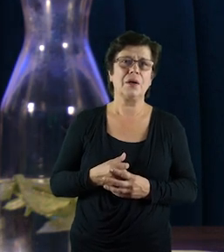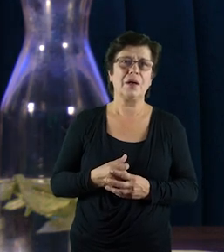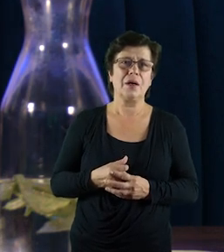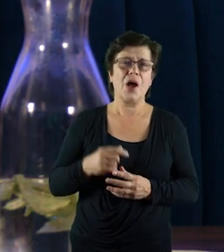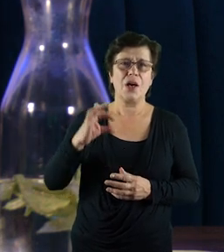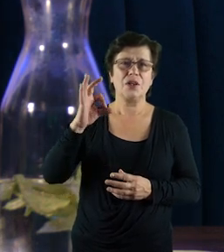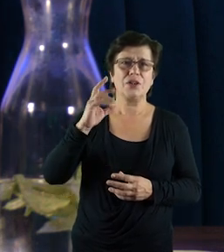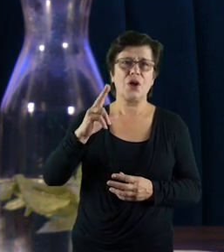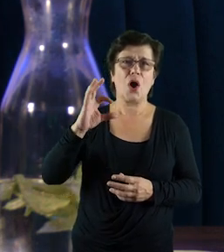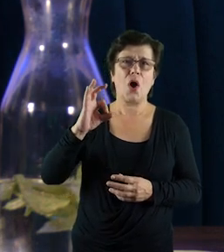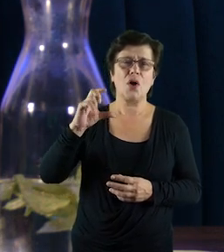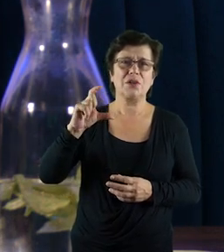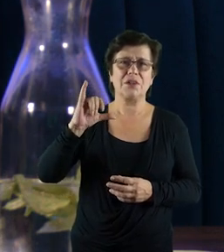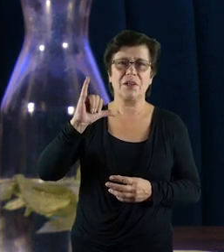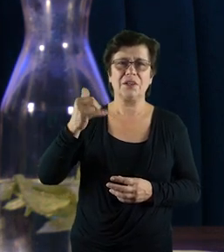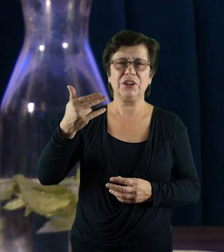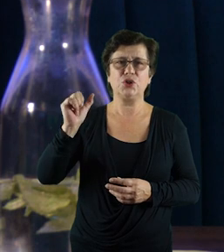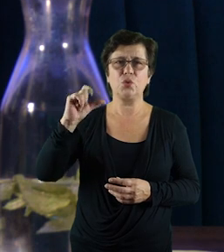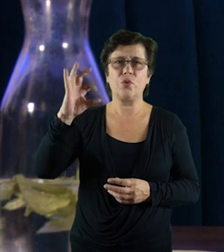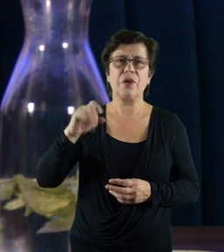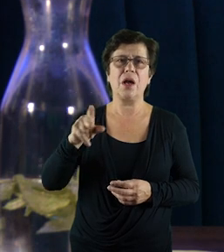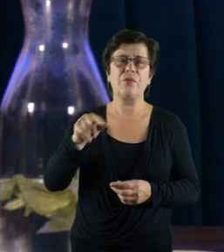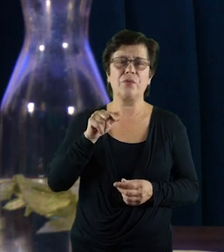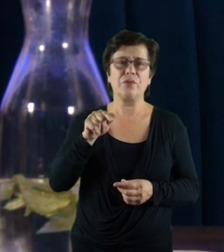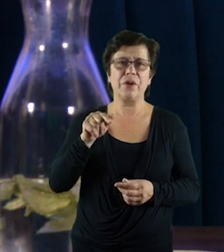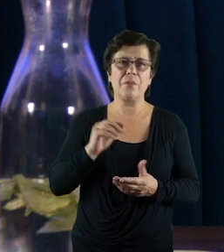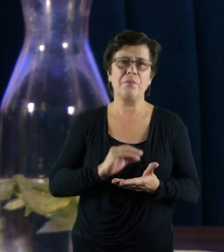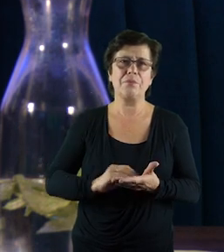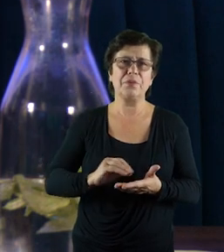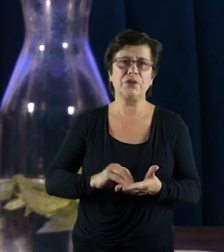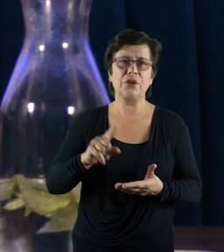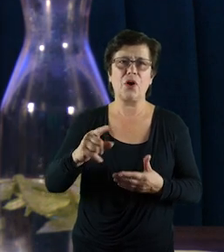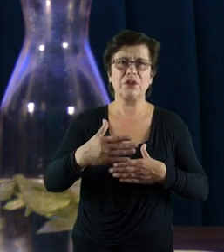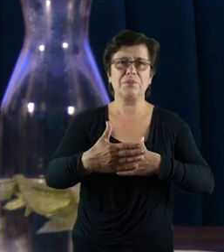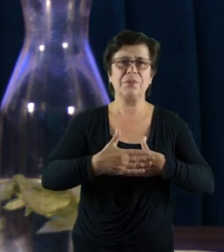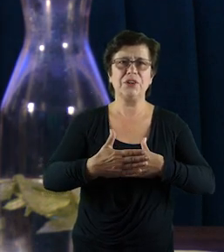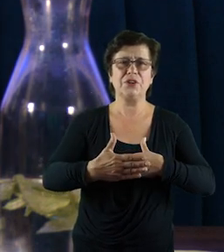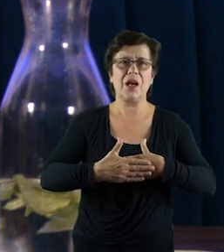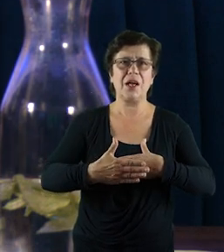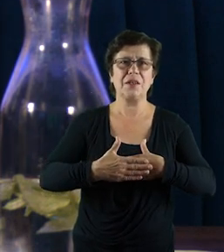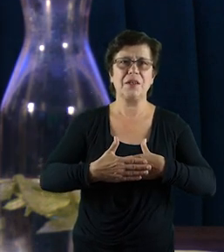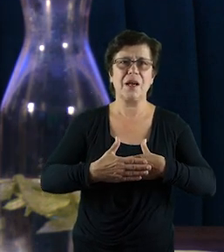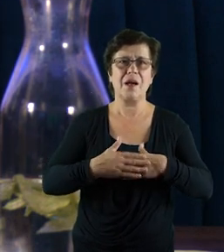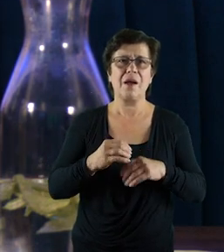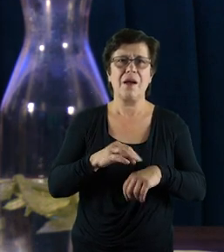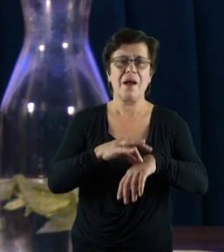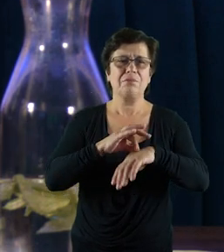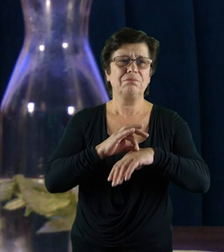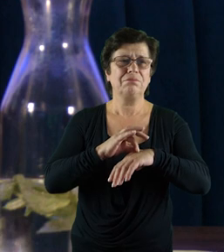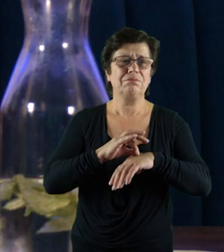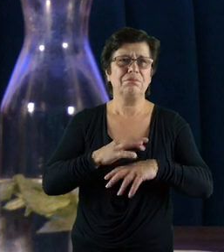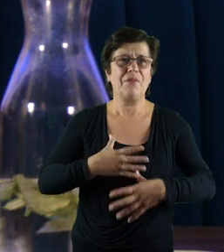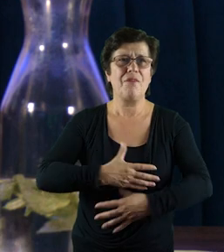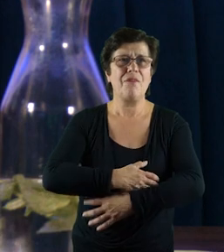skotnicównie. Dziękuję. W którym on pisze, że to zbliżenie fizyczne to jest dla niego właśnie taka eksplozja uczuć, czuć